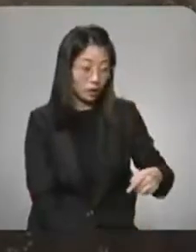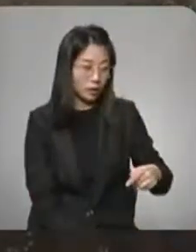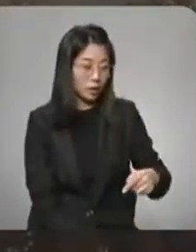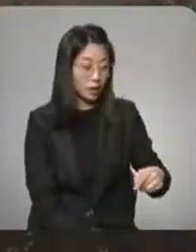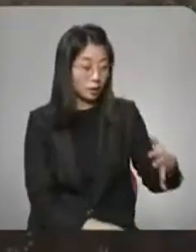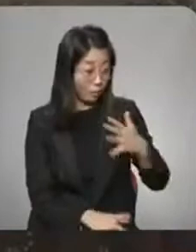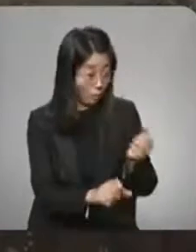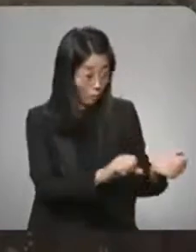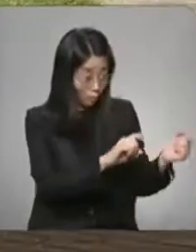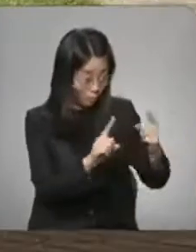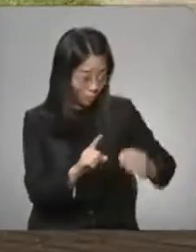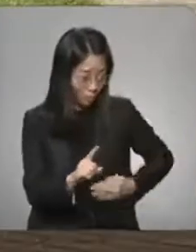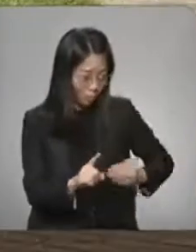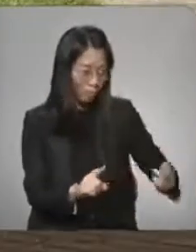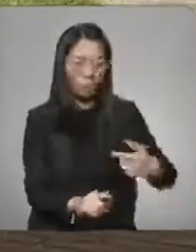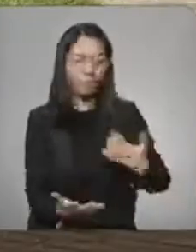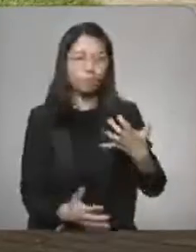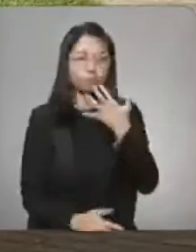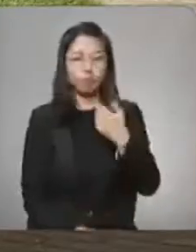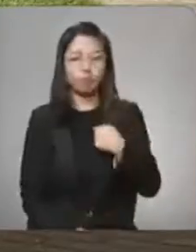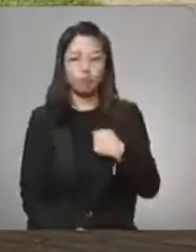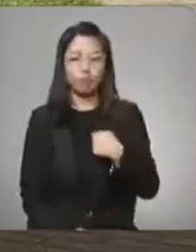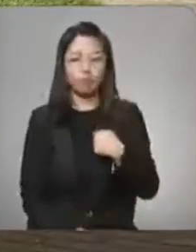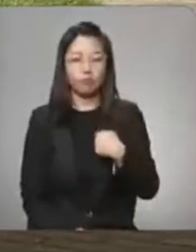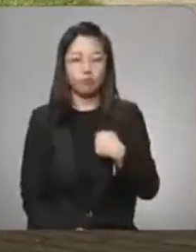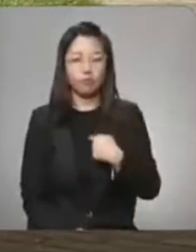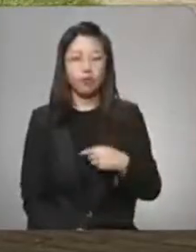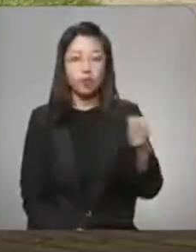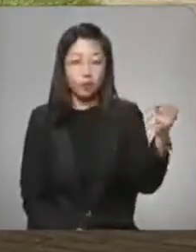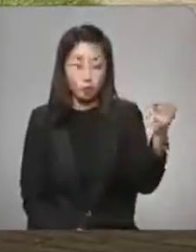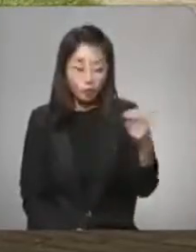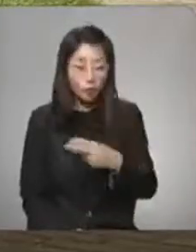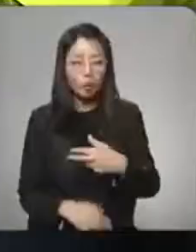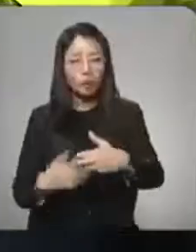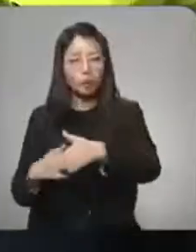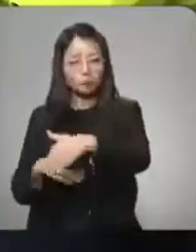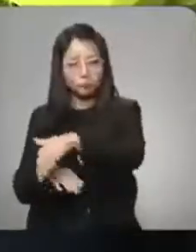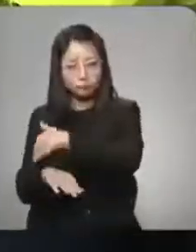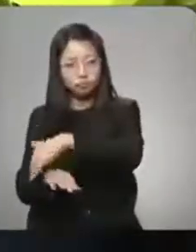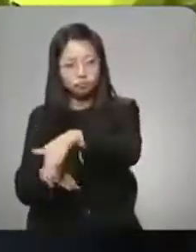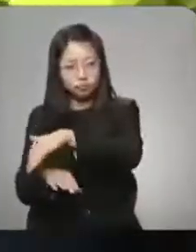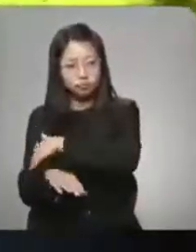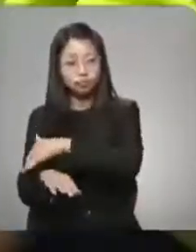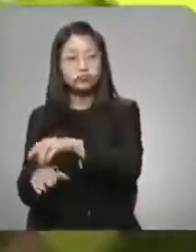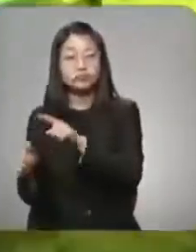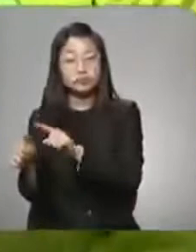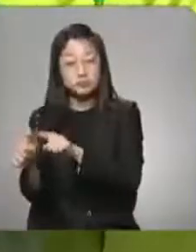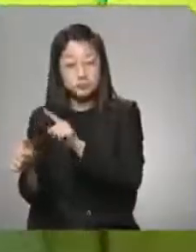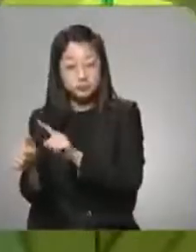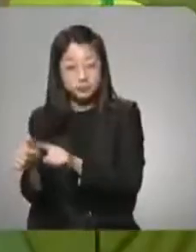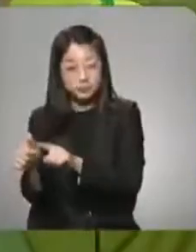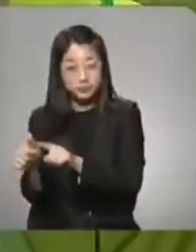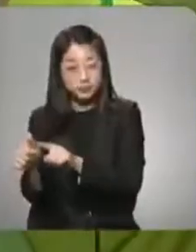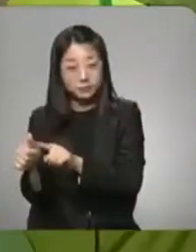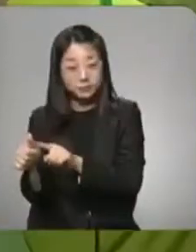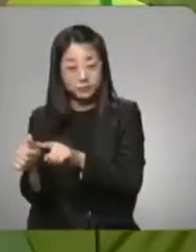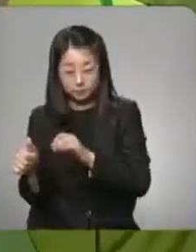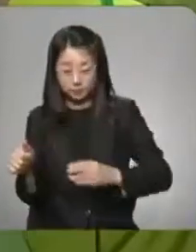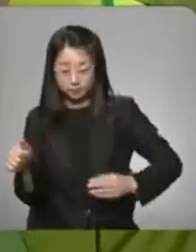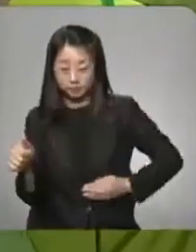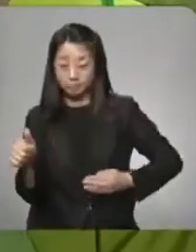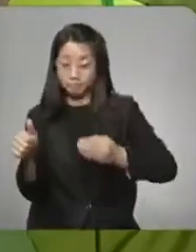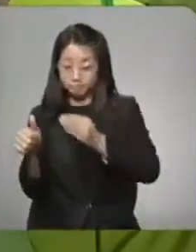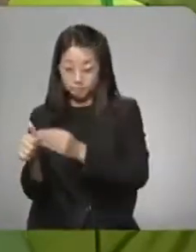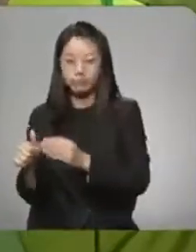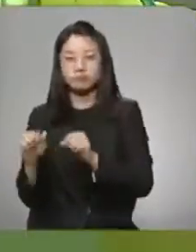5배 행복해집니다 오랜 기간 투석을 하며 힘겨운 투병 을 이어온 김종성 씨는 두 번째 인생을 시작했습니다